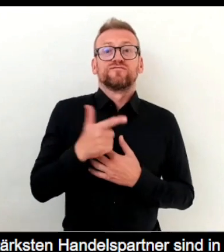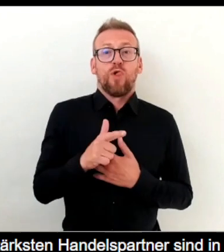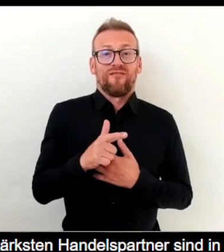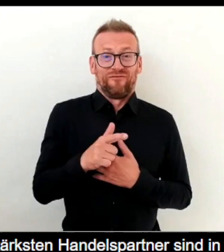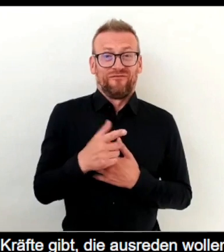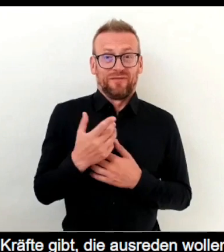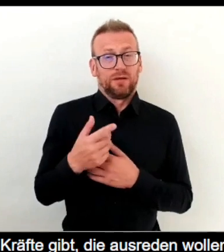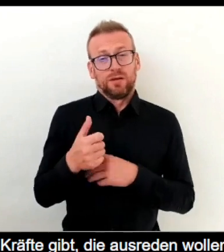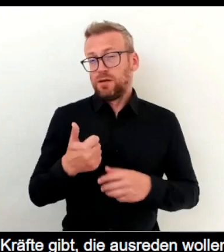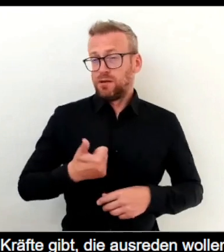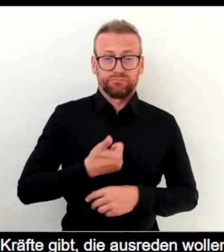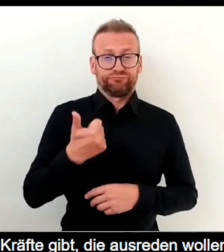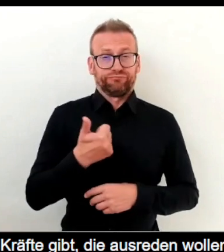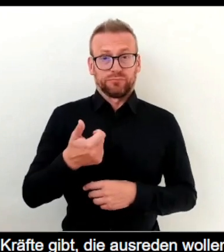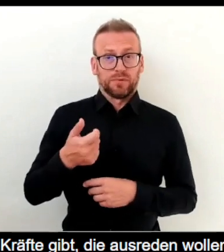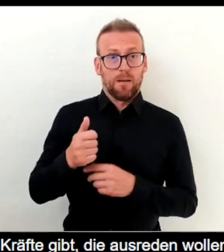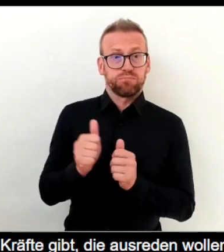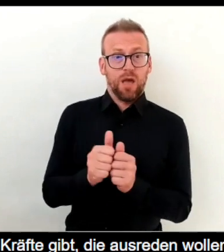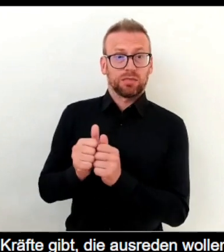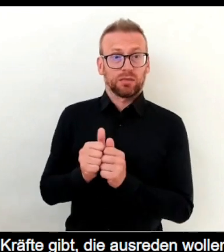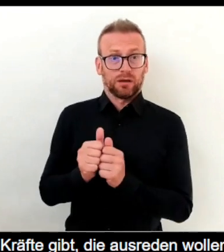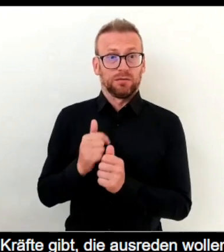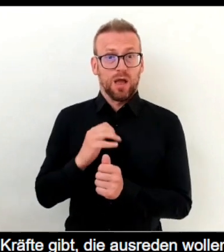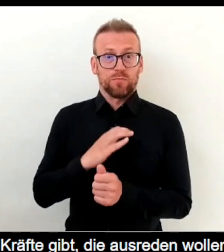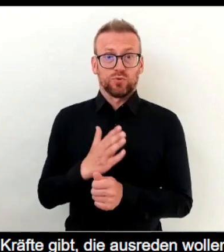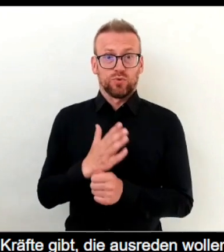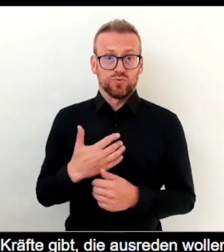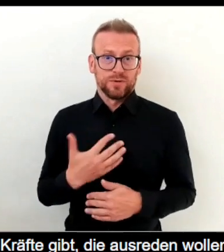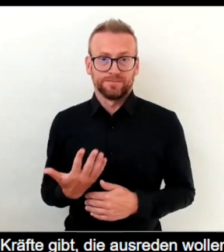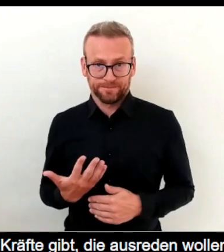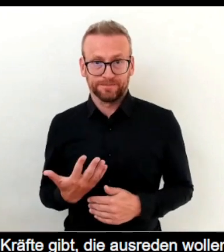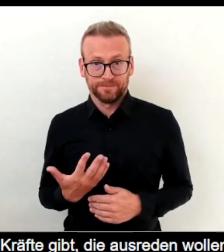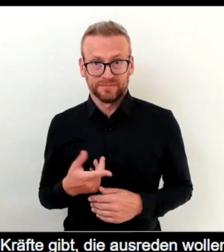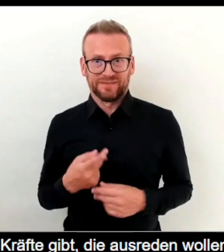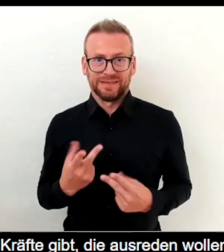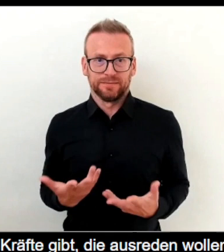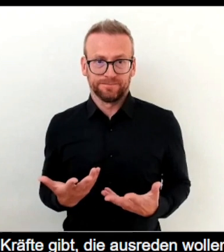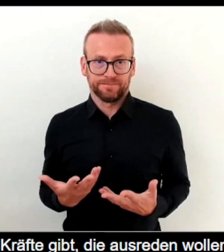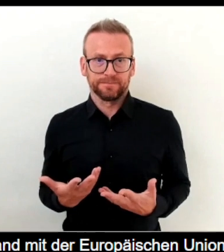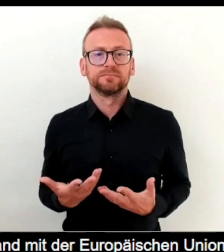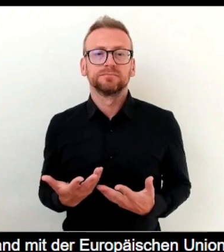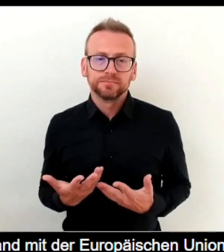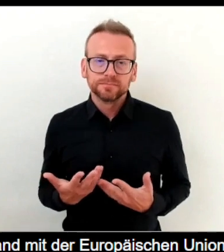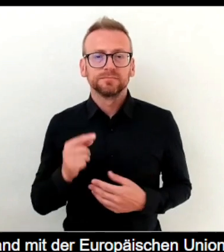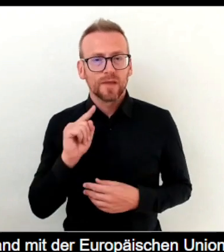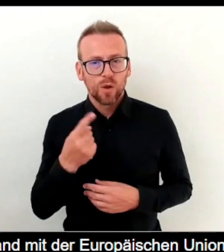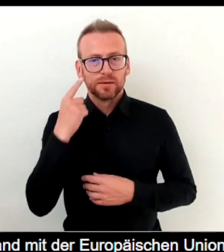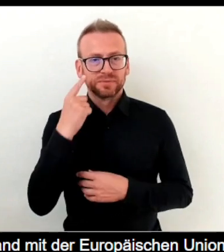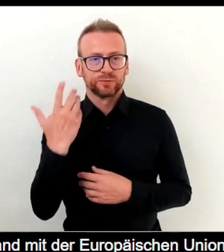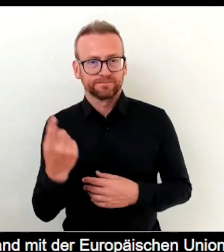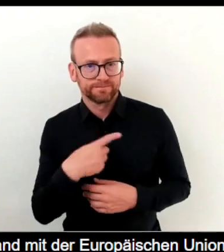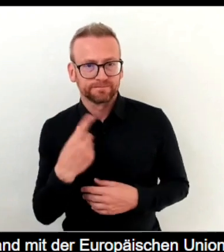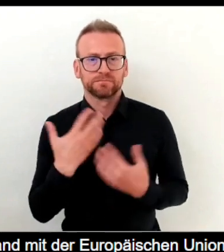helfen wollen. Aber dass eine unkontrollierte Zuwanderung nach ganz Europa uns alle überfordern würde, wirtschaftlich, sozial, aber auch